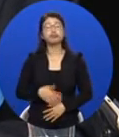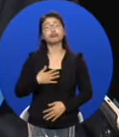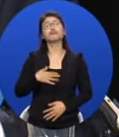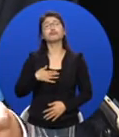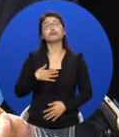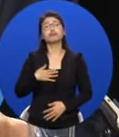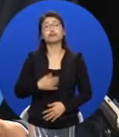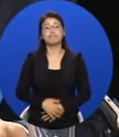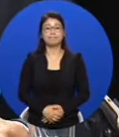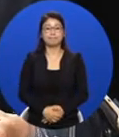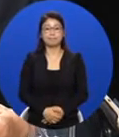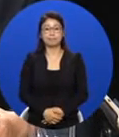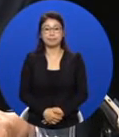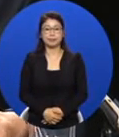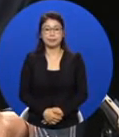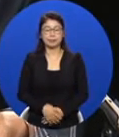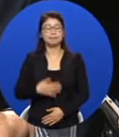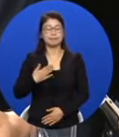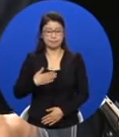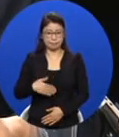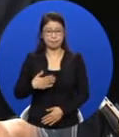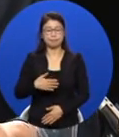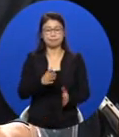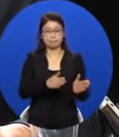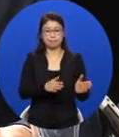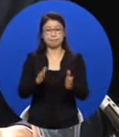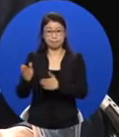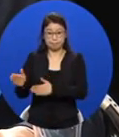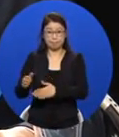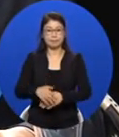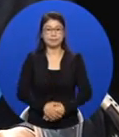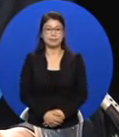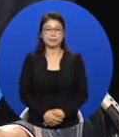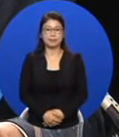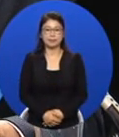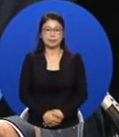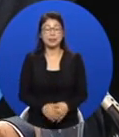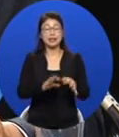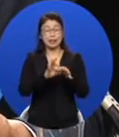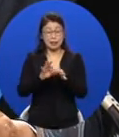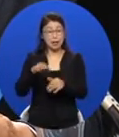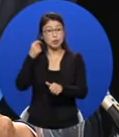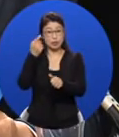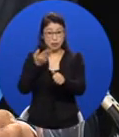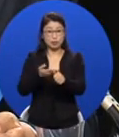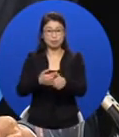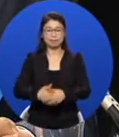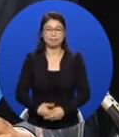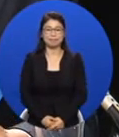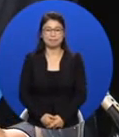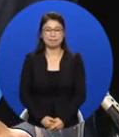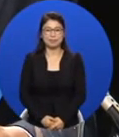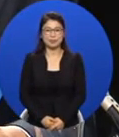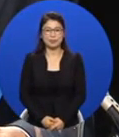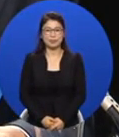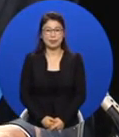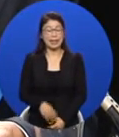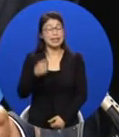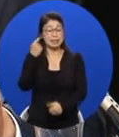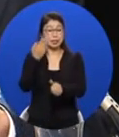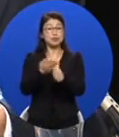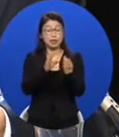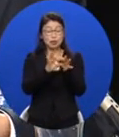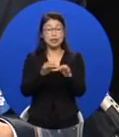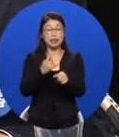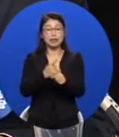있습니다. 예. 예. 알겠습니다. 계속 질문하시죠 그거에 대해서만. 네, 질문을 더 드릴게요. 아니